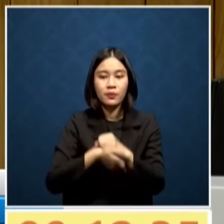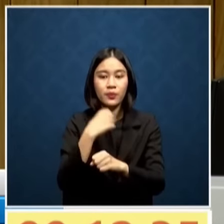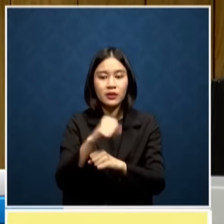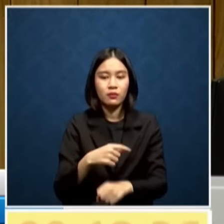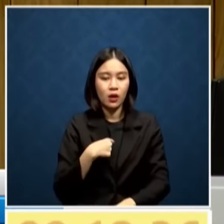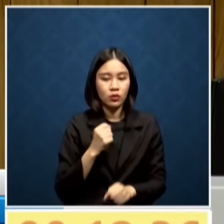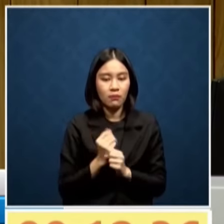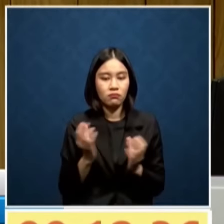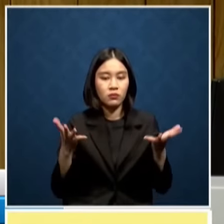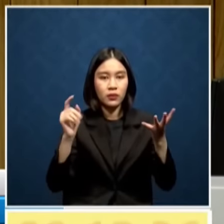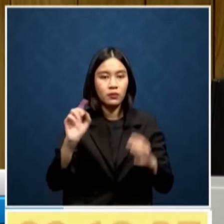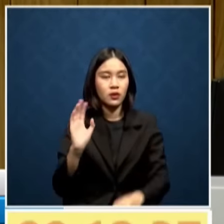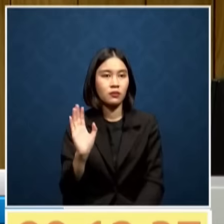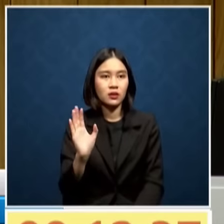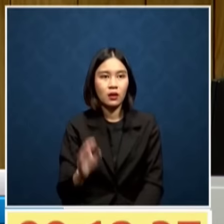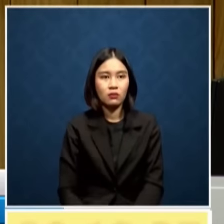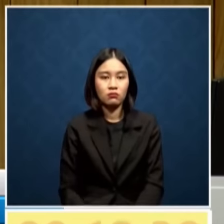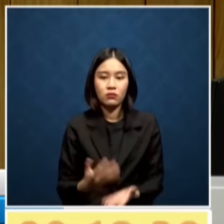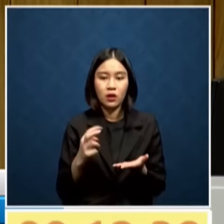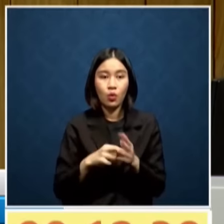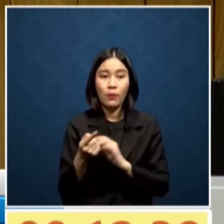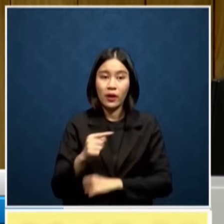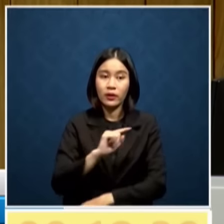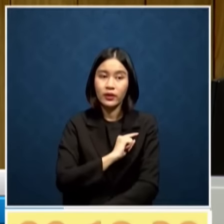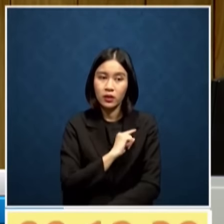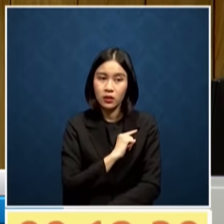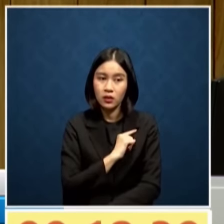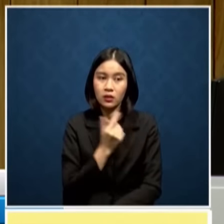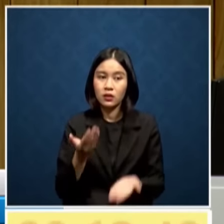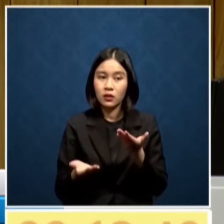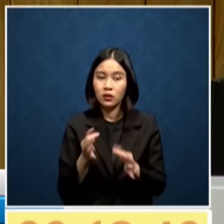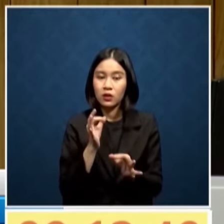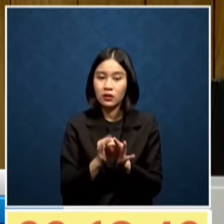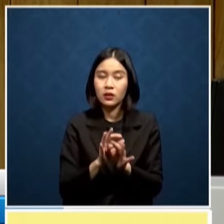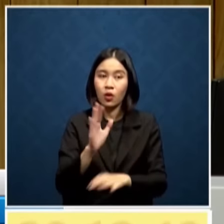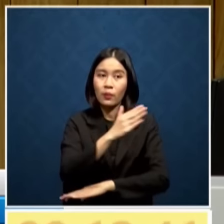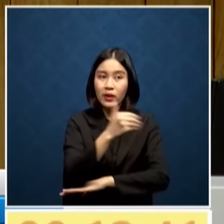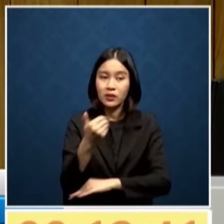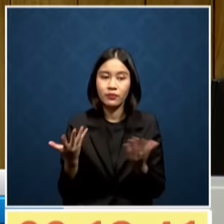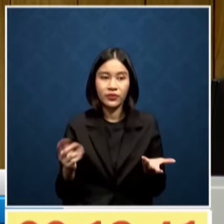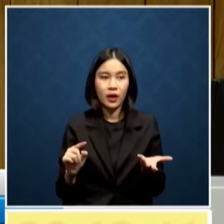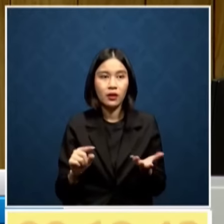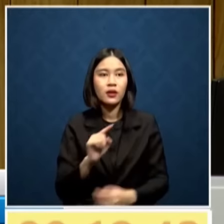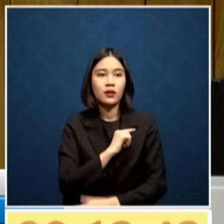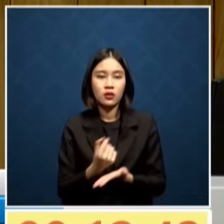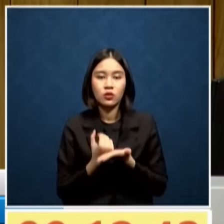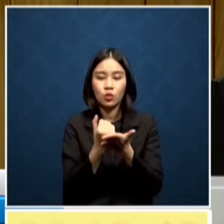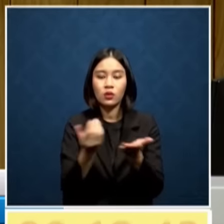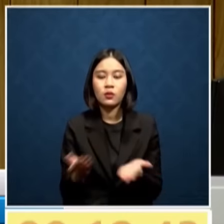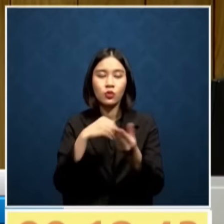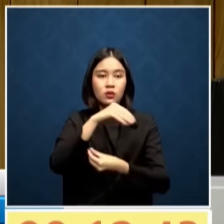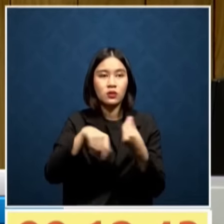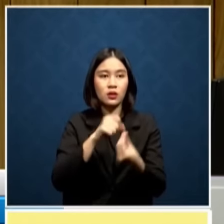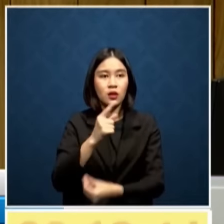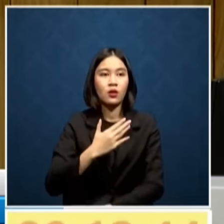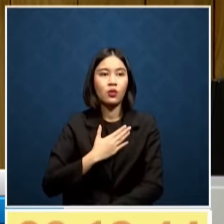ามว่านี่หรือครับมันใช่หน้าที่หรือของแบงก์ชาติมาแบงก์ชาติเนี่ยต้องมีหน้าที่ช่วยเศรษฐกิจด้วยนะครับผม